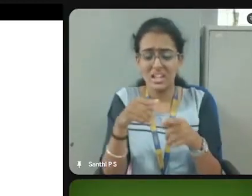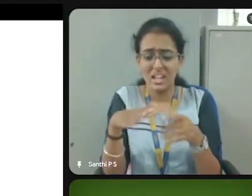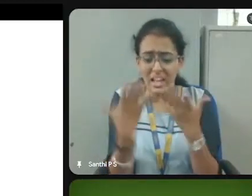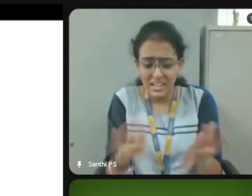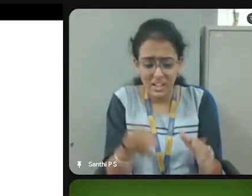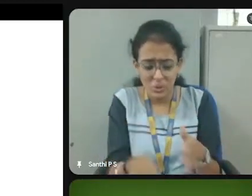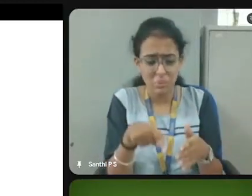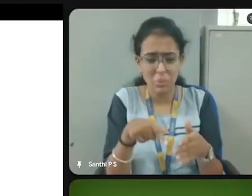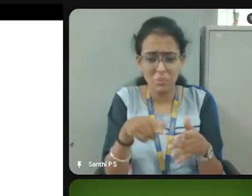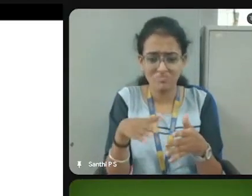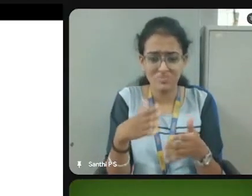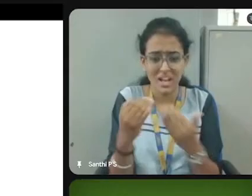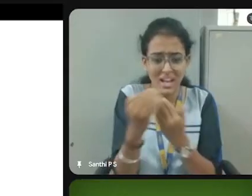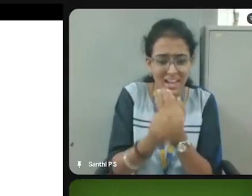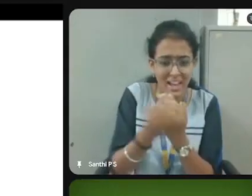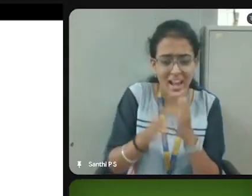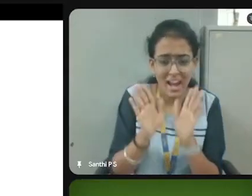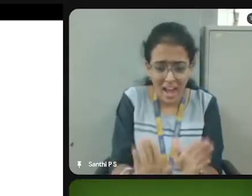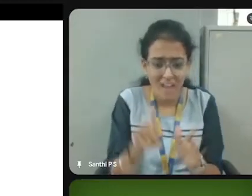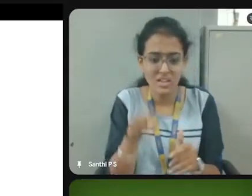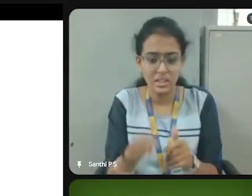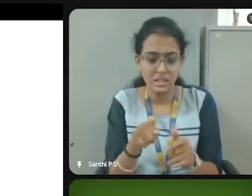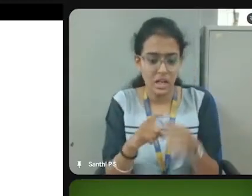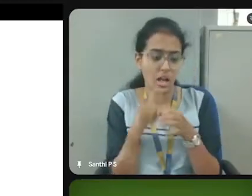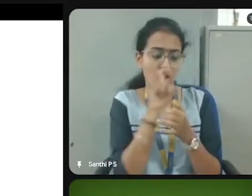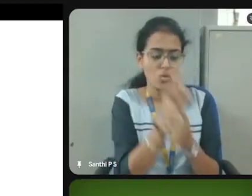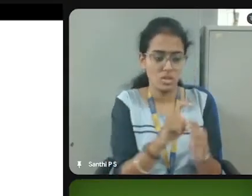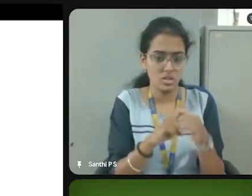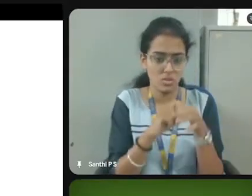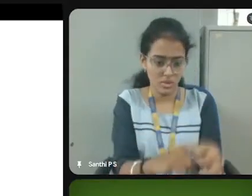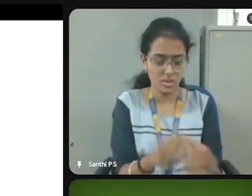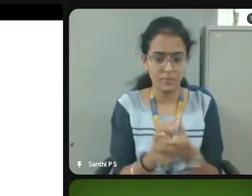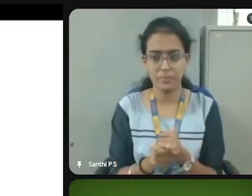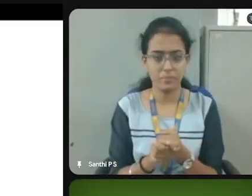പരിഗണന നിലവിൽ ലഭ്യമാണോ? രജിത മാം ഒന്ന് ആൻസർ ചെയ്യാമോ?